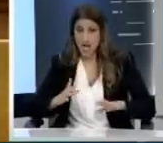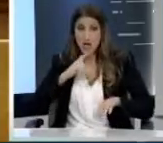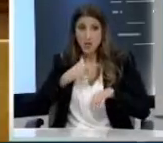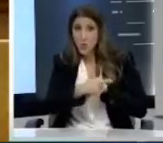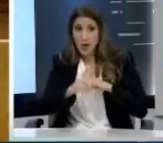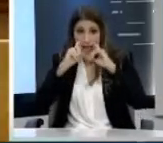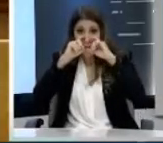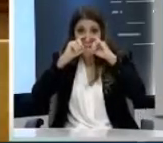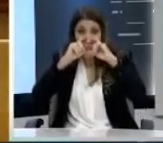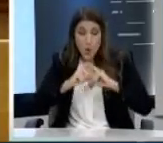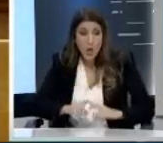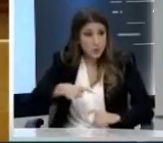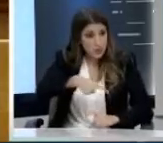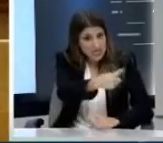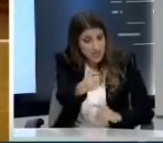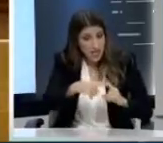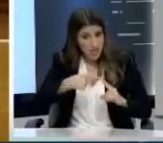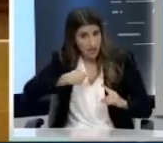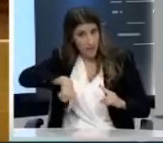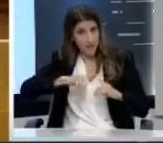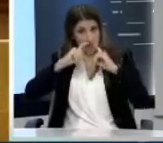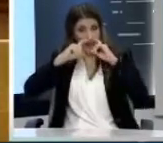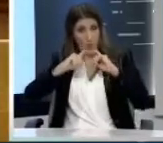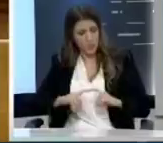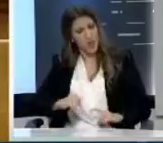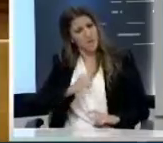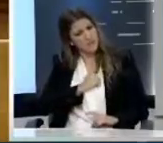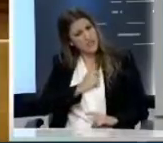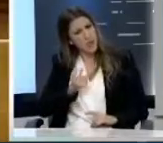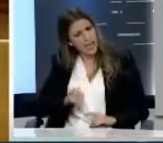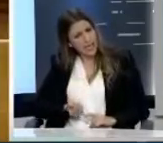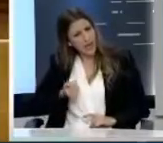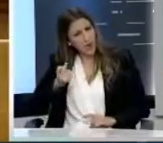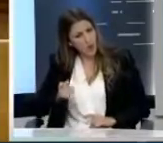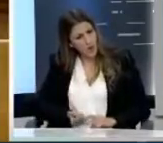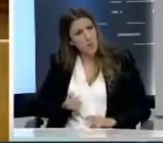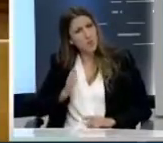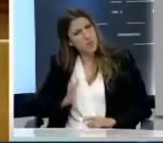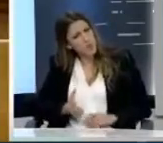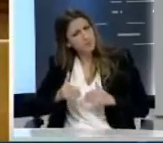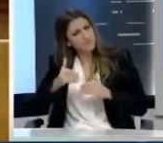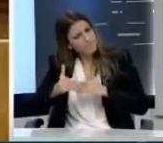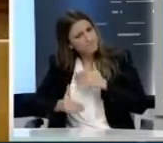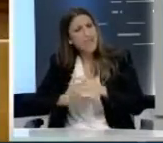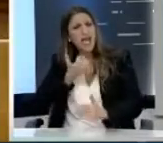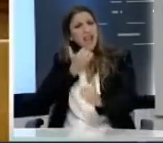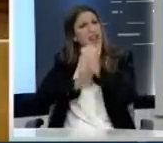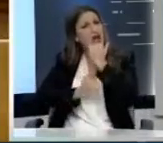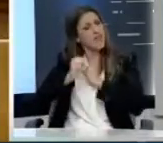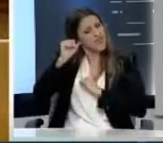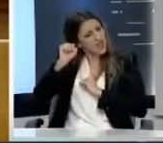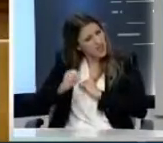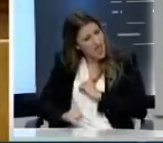υποχρέωση όλων μας που πιστεύουμε ότι μπορούμε σταδιακά, με πισωγυρίσματα, με λάθη, αλλά